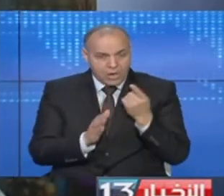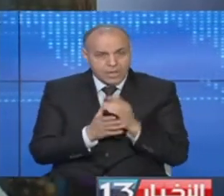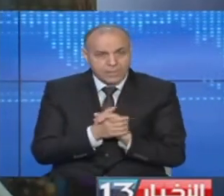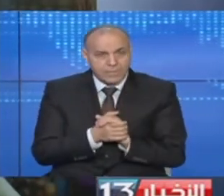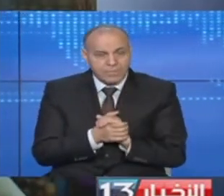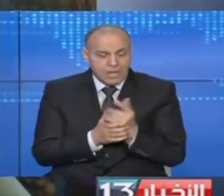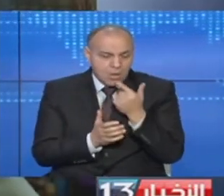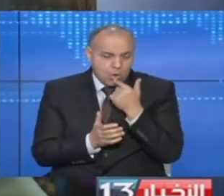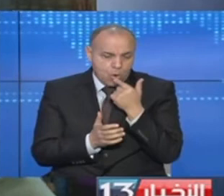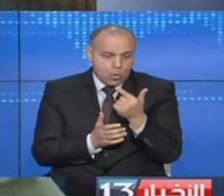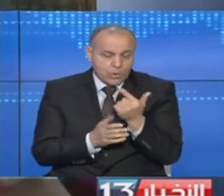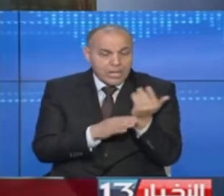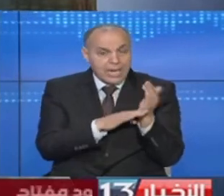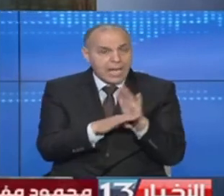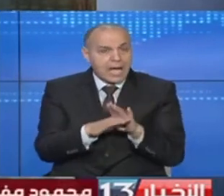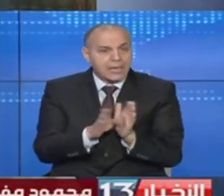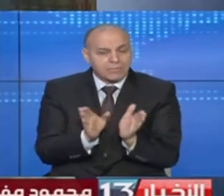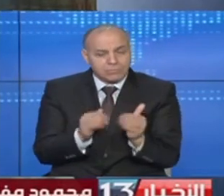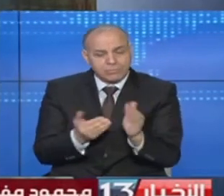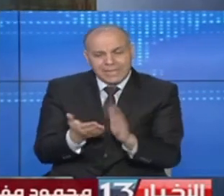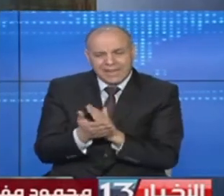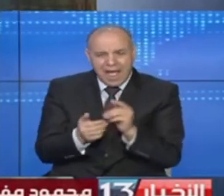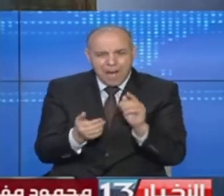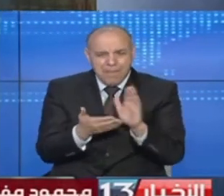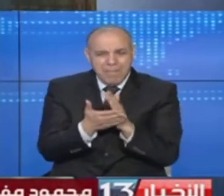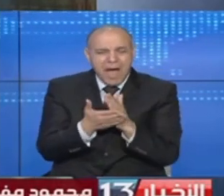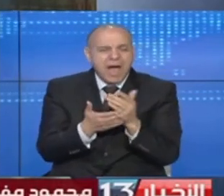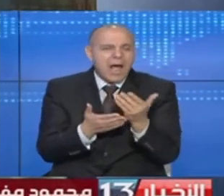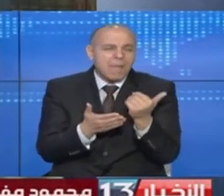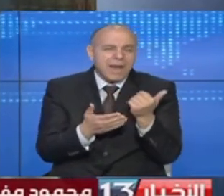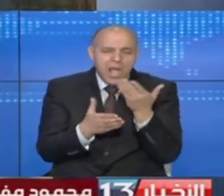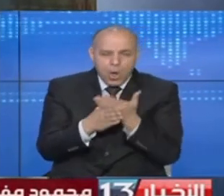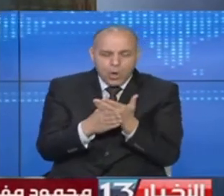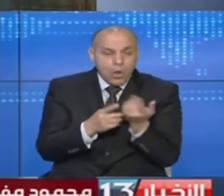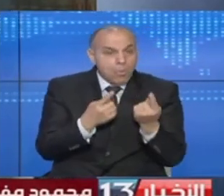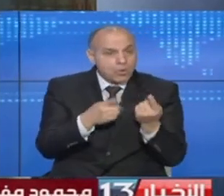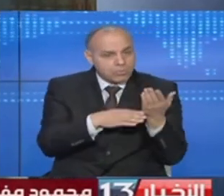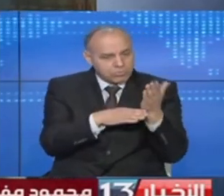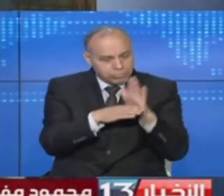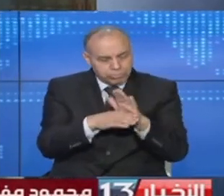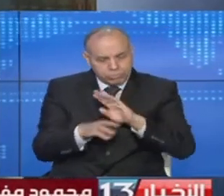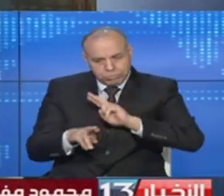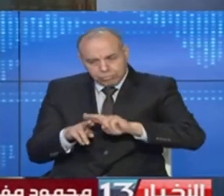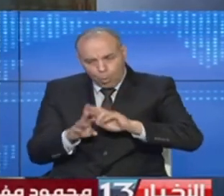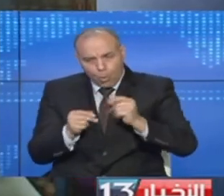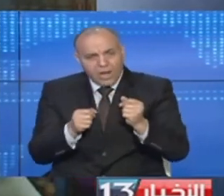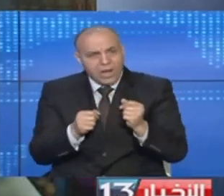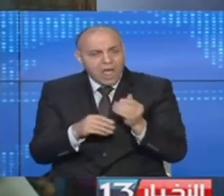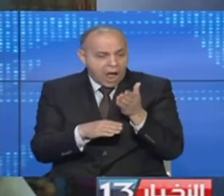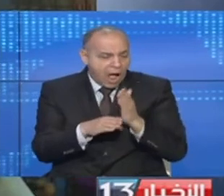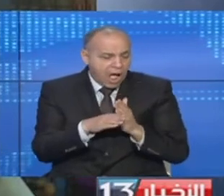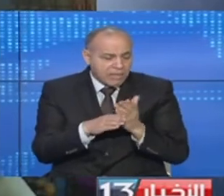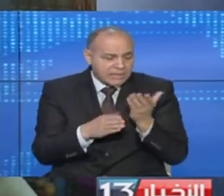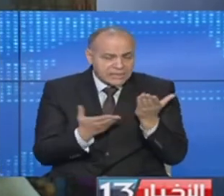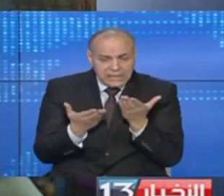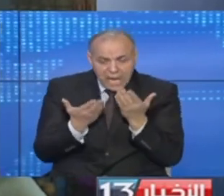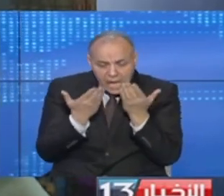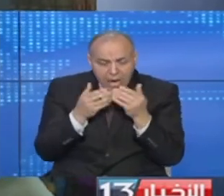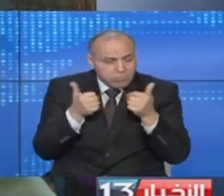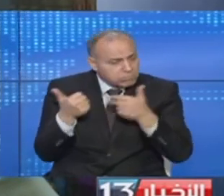كما قلت هو العناية بالأقسام التحضيرية، العناية بالبنية التحتية المؤسسة حتى تصبح جالبة للتلميذ،